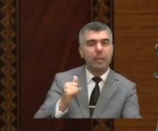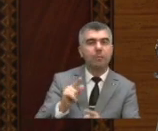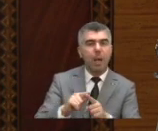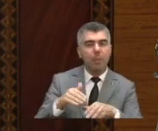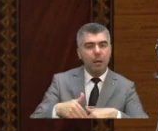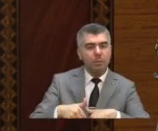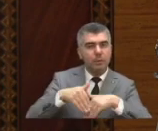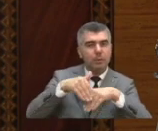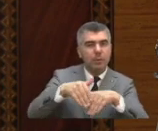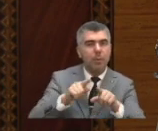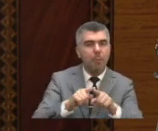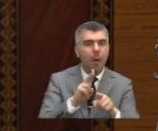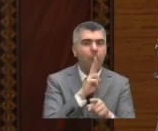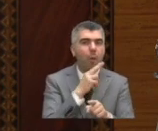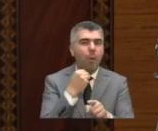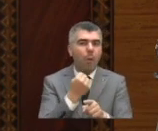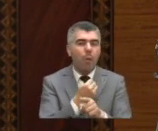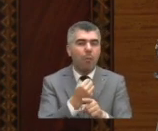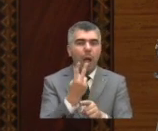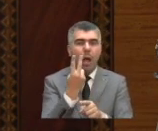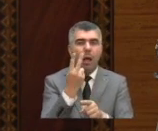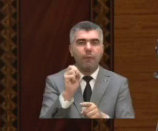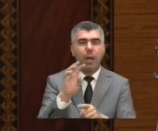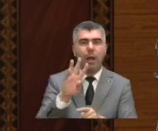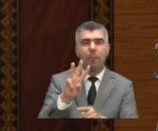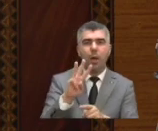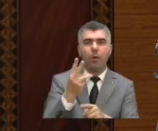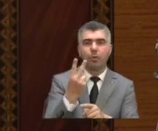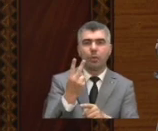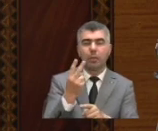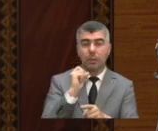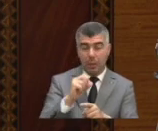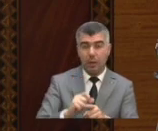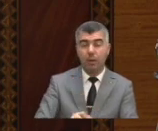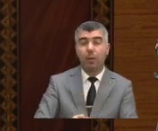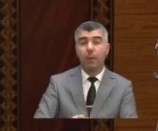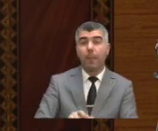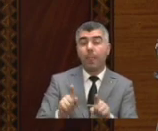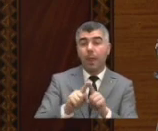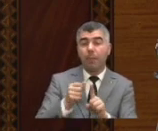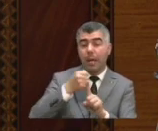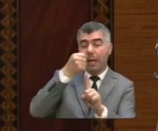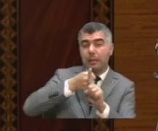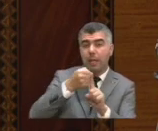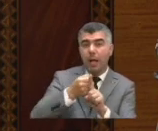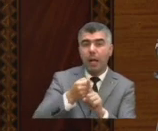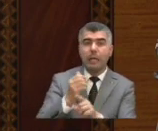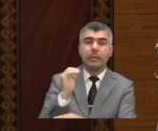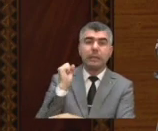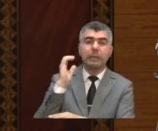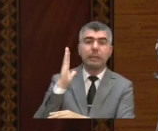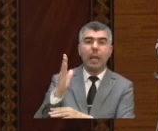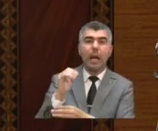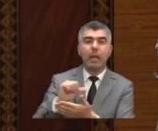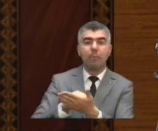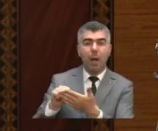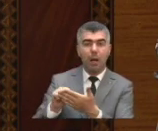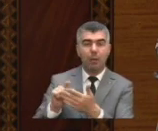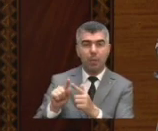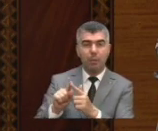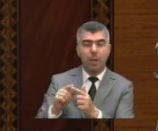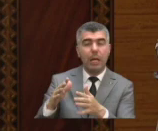سنه 2024 التنزيل الفعلي للقانون الاطار المتعلق بالاصلاح الجبائي عبر اعتماد تدابير